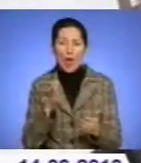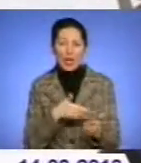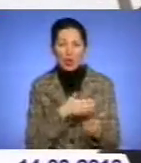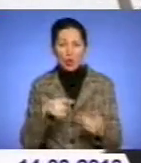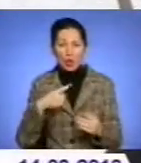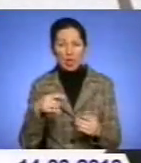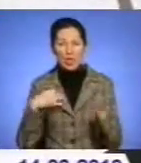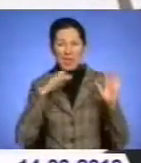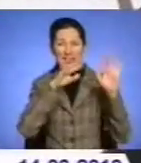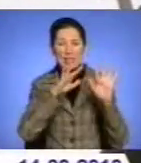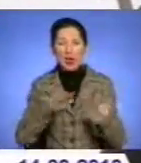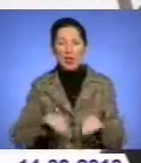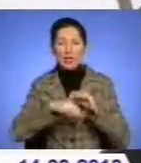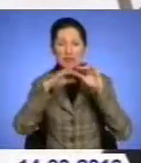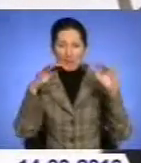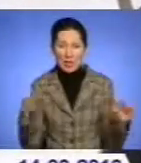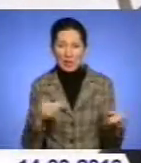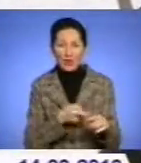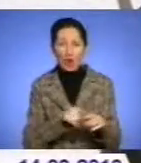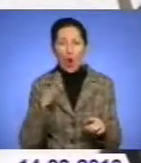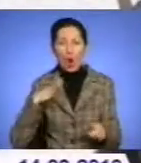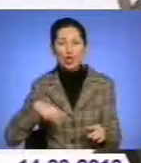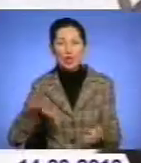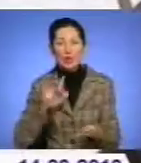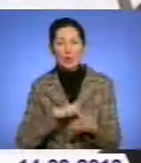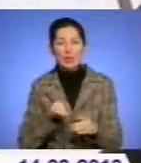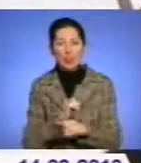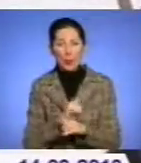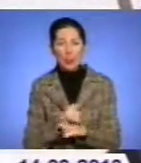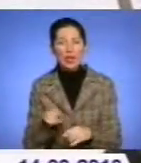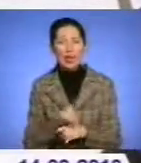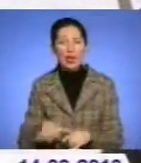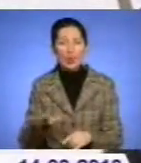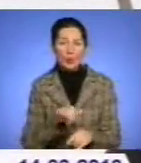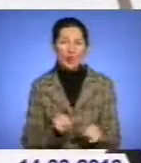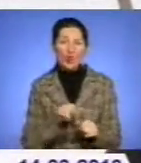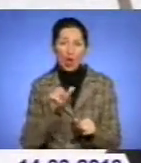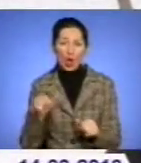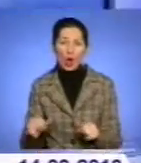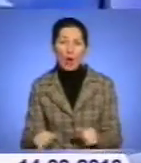снігових заметів, які ми очікуємо в місті Тернополі і в Тернопільщині, зокрема.